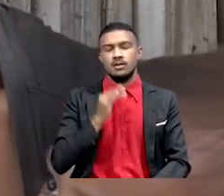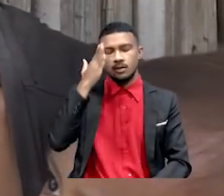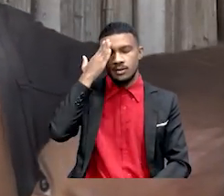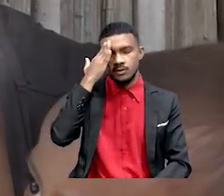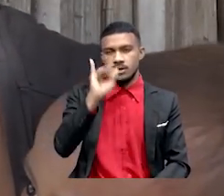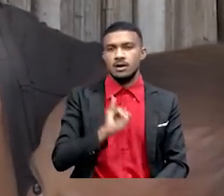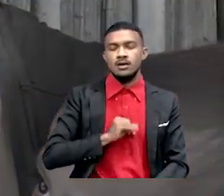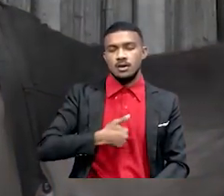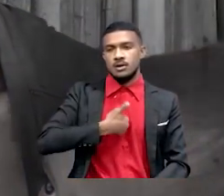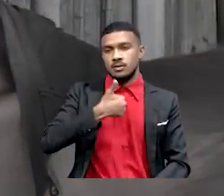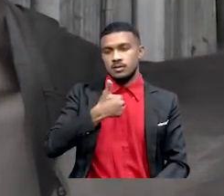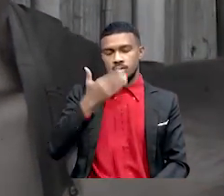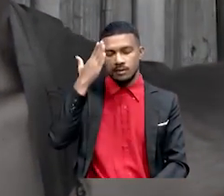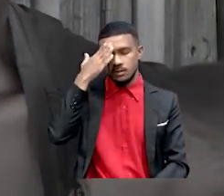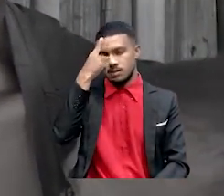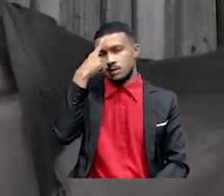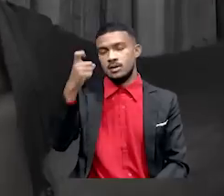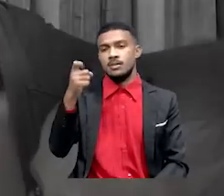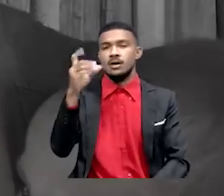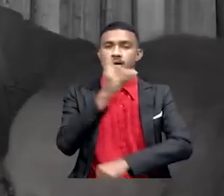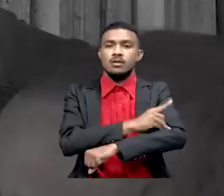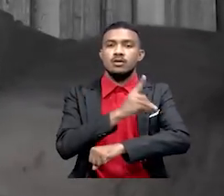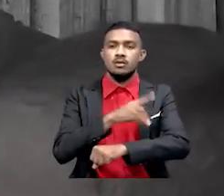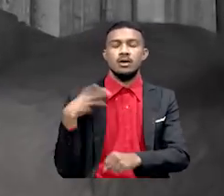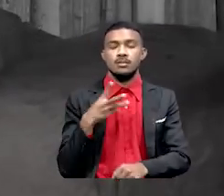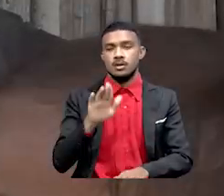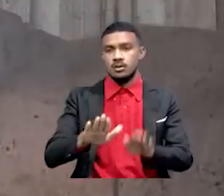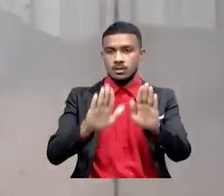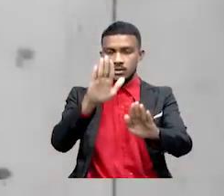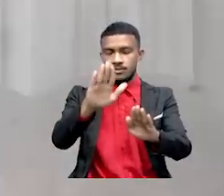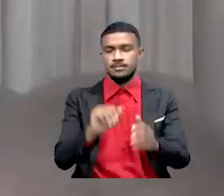hanuin tambah lor-lor, amru alau hamotu saiba.